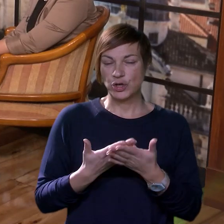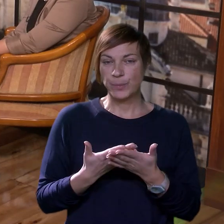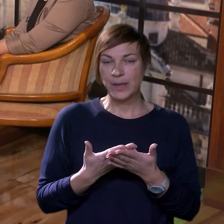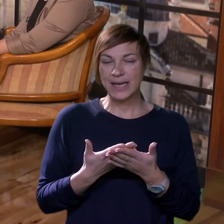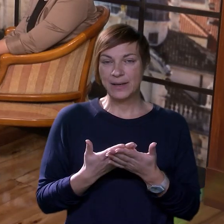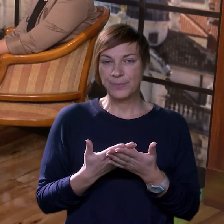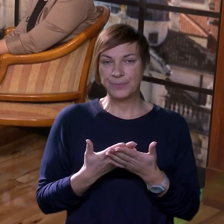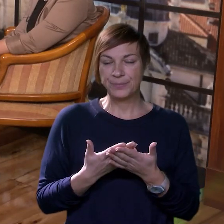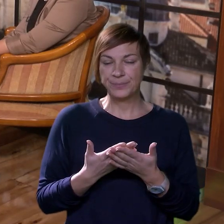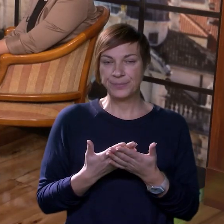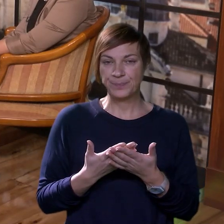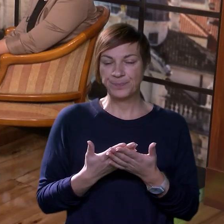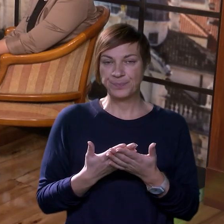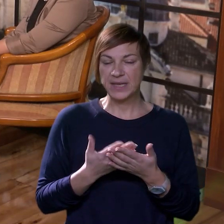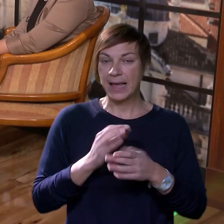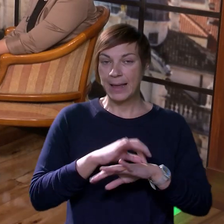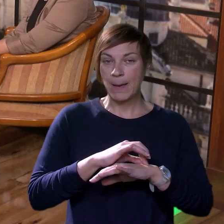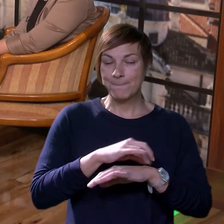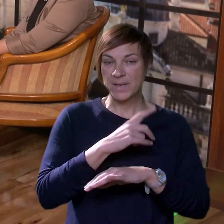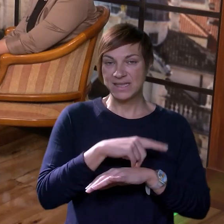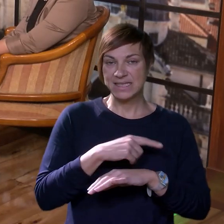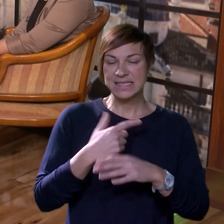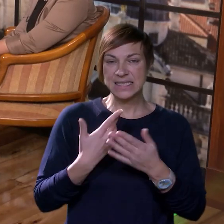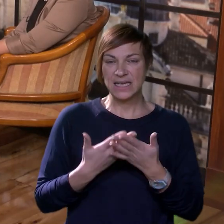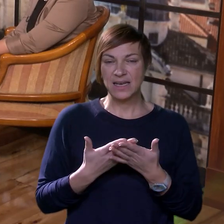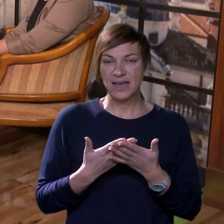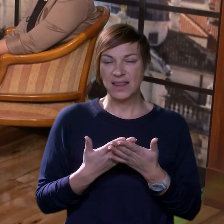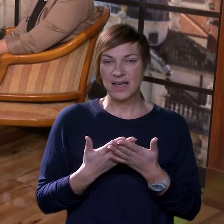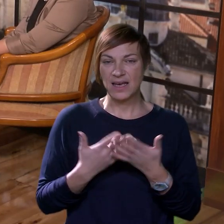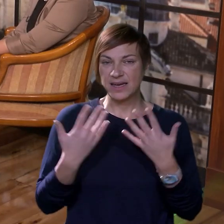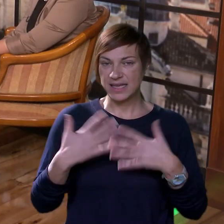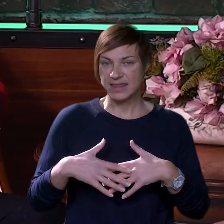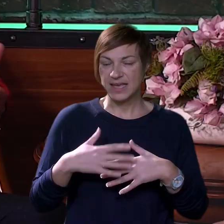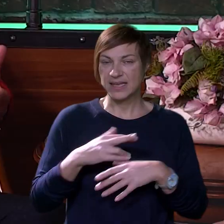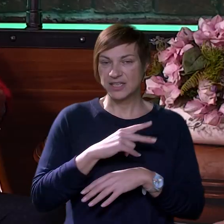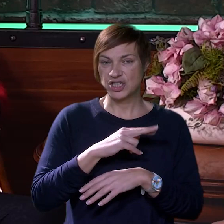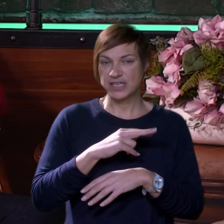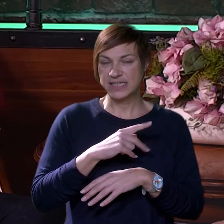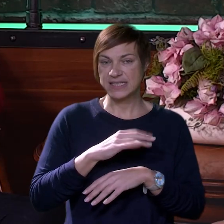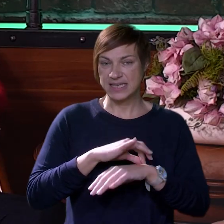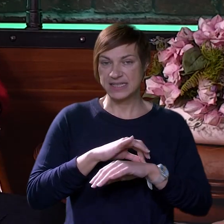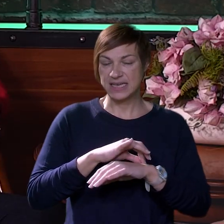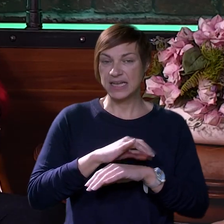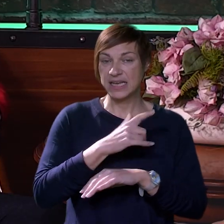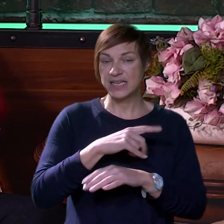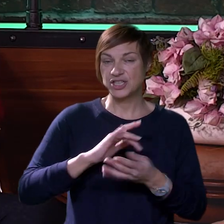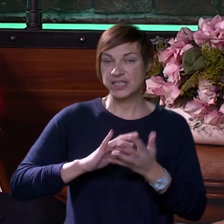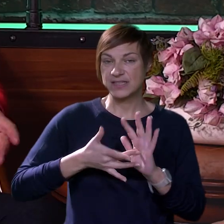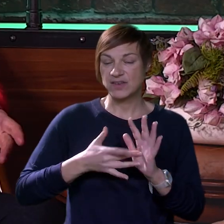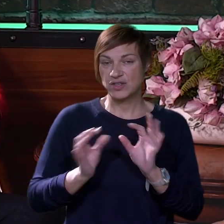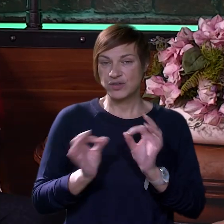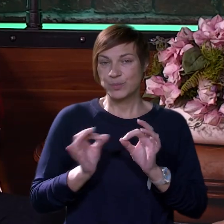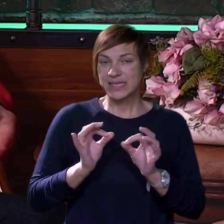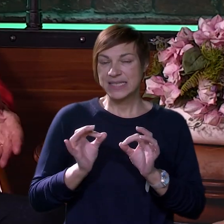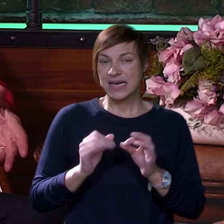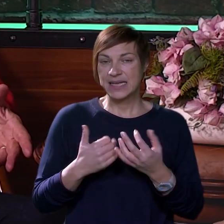Eto, jer i medicinari, znači i tehničari, i sestre, i liječnici, sve, oni